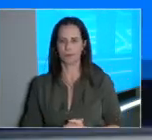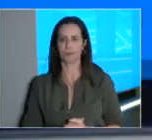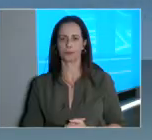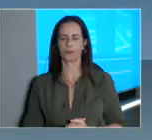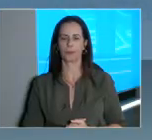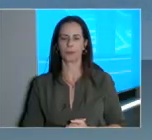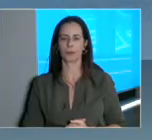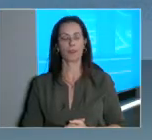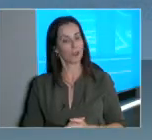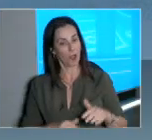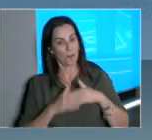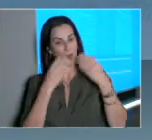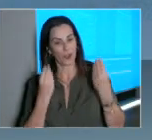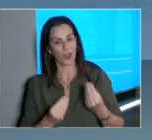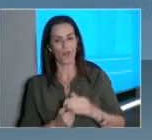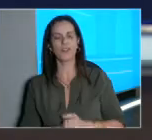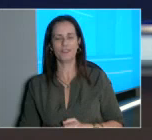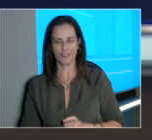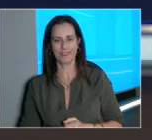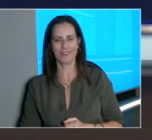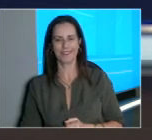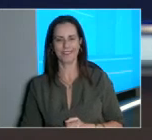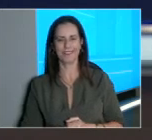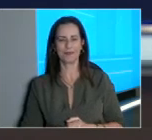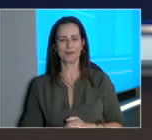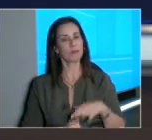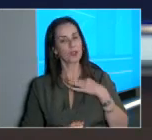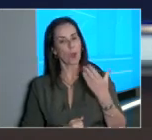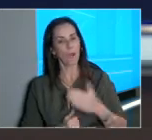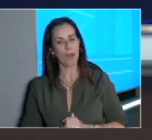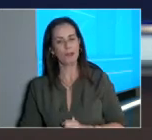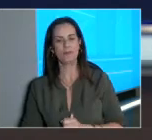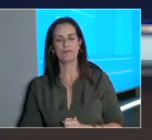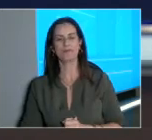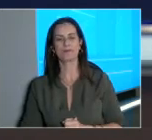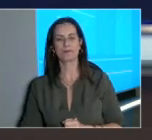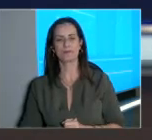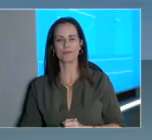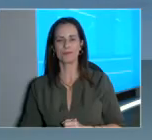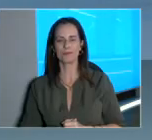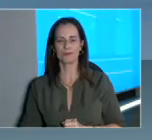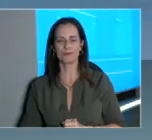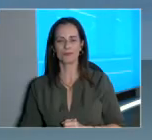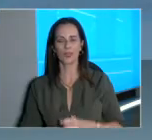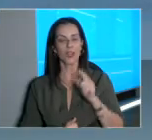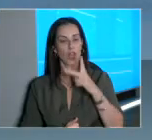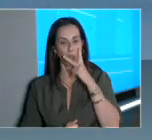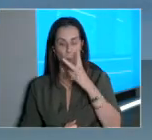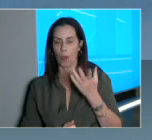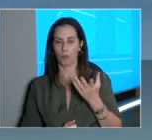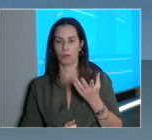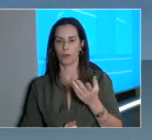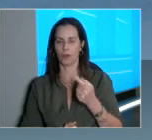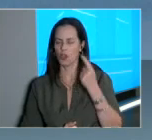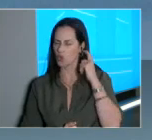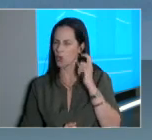שיח. בוקר טוב גם לדוב הלברטל. בוקר טוב. מה שלומך? בסדר. תגיד, שאתה רואה מדינת, שאתה